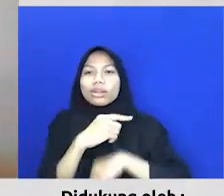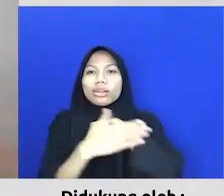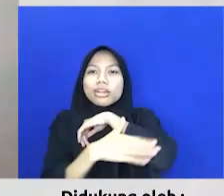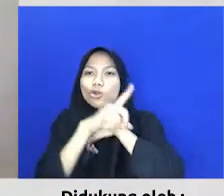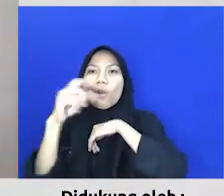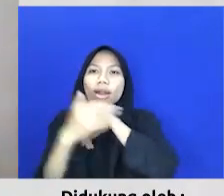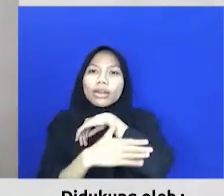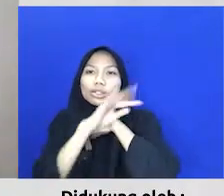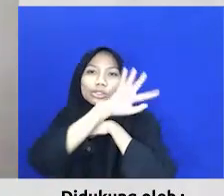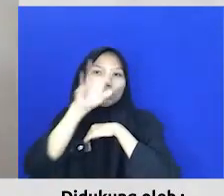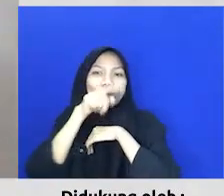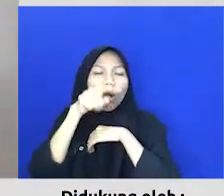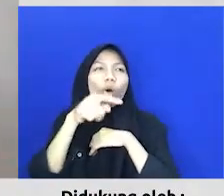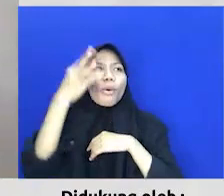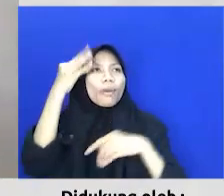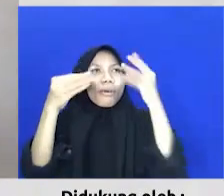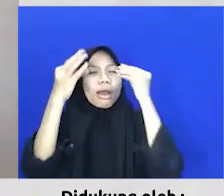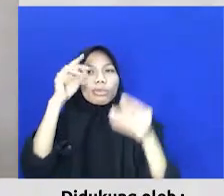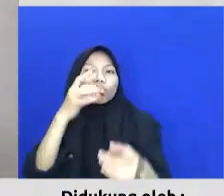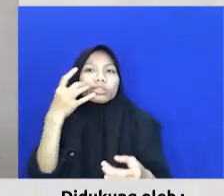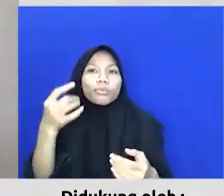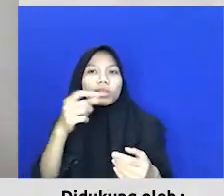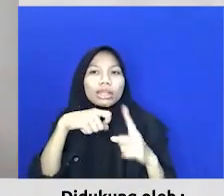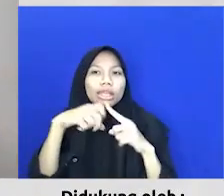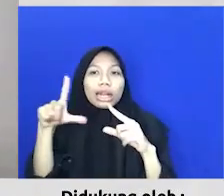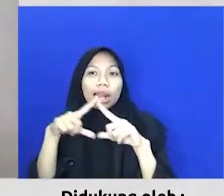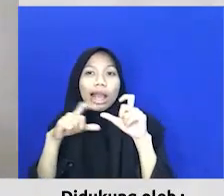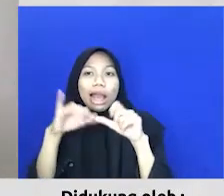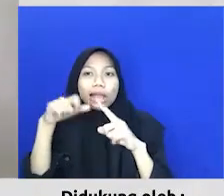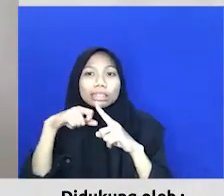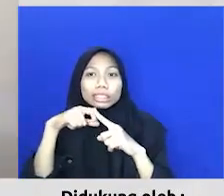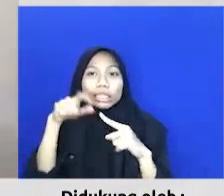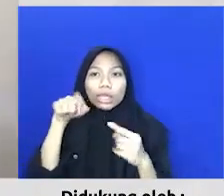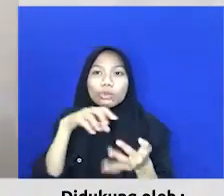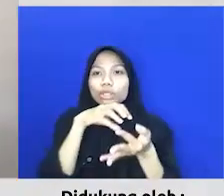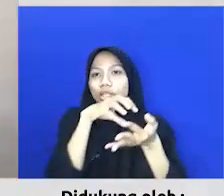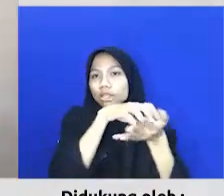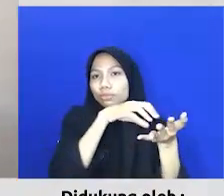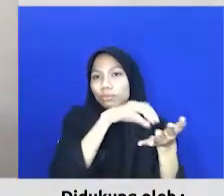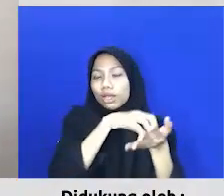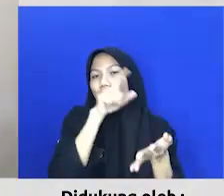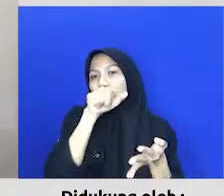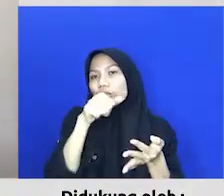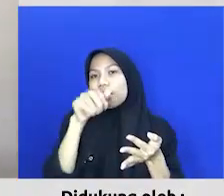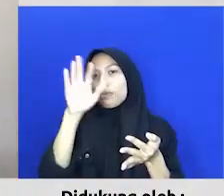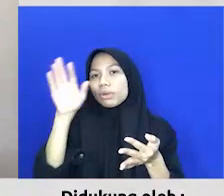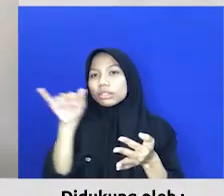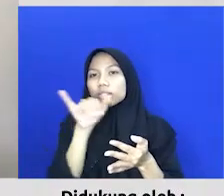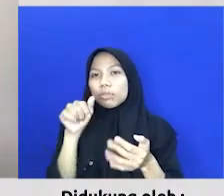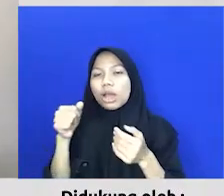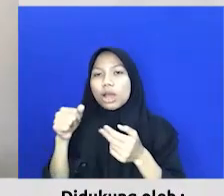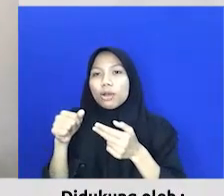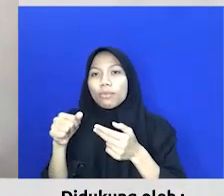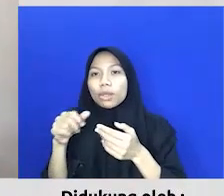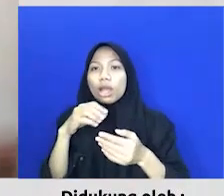itu gitu, memang Amerika. Tapi bisa, Mas, bisa banget. Ya. Banget. Dan gue melakukan itu gitu